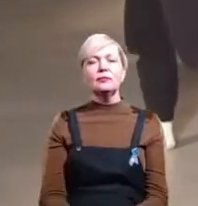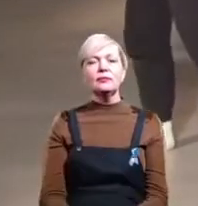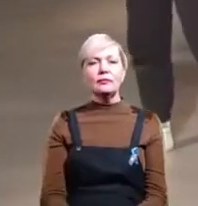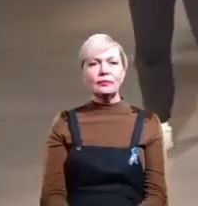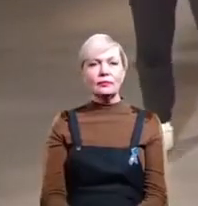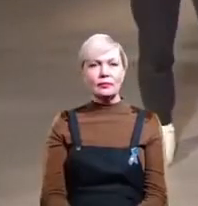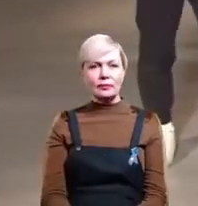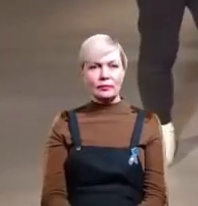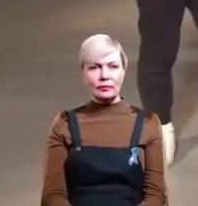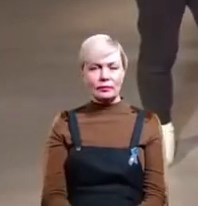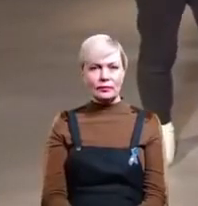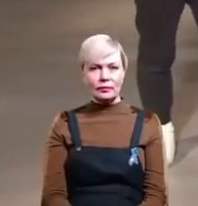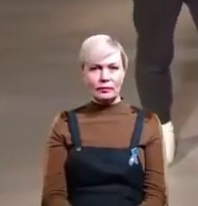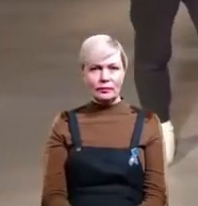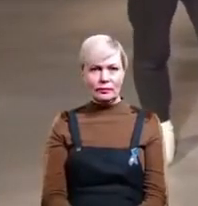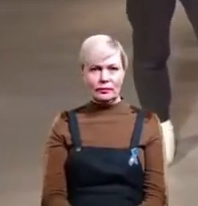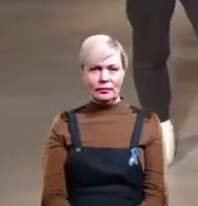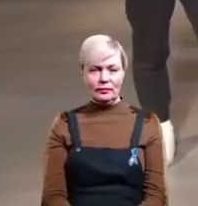Да.